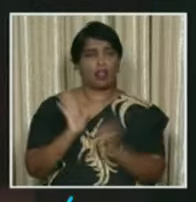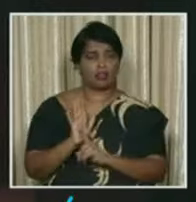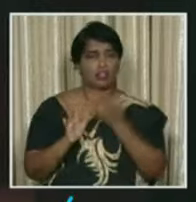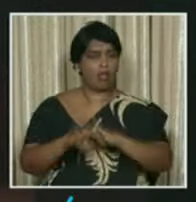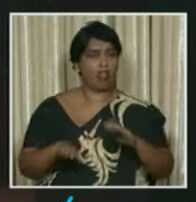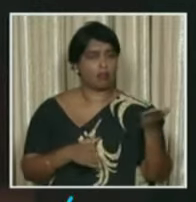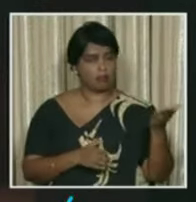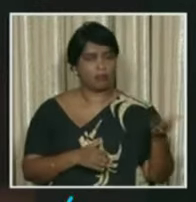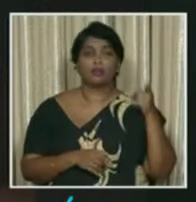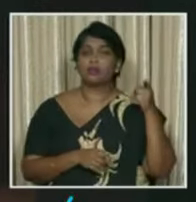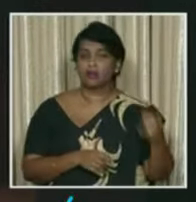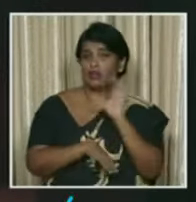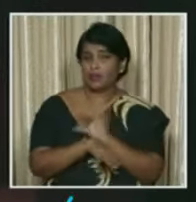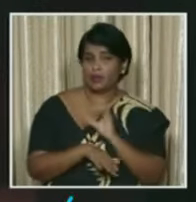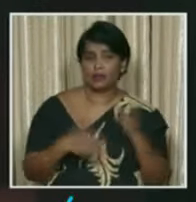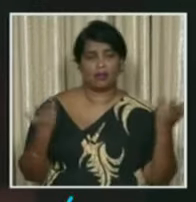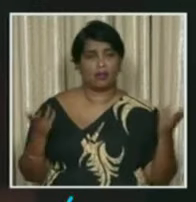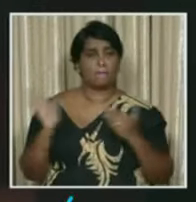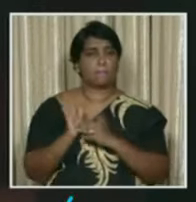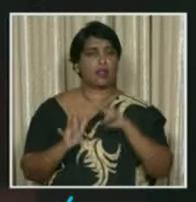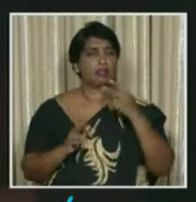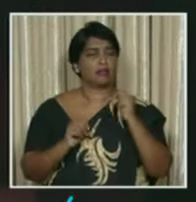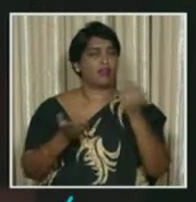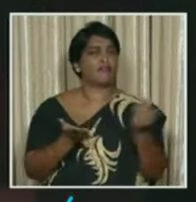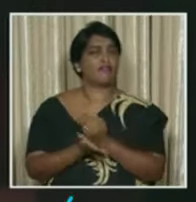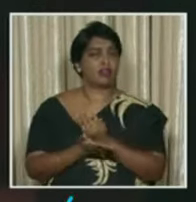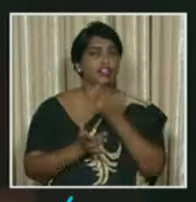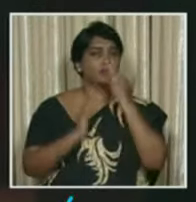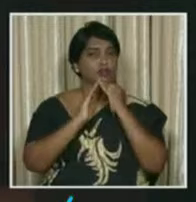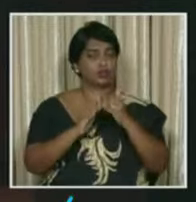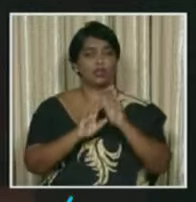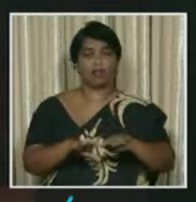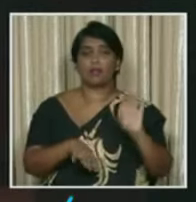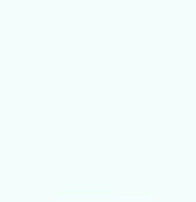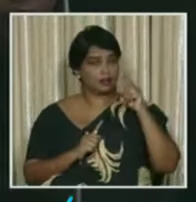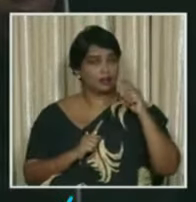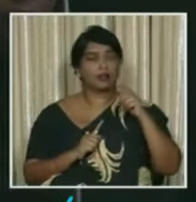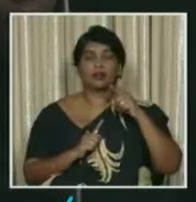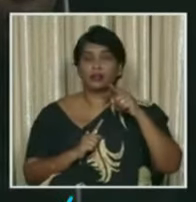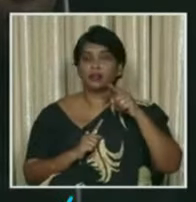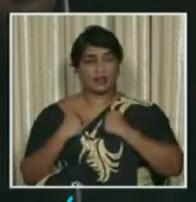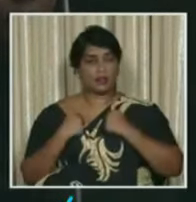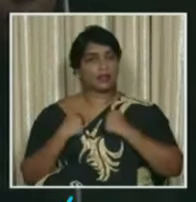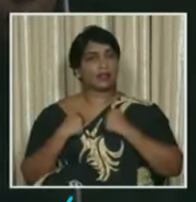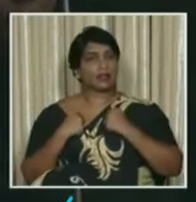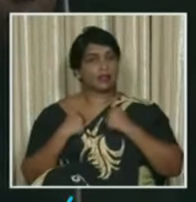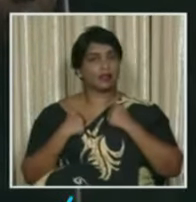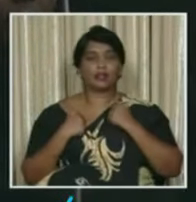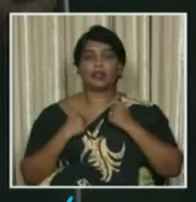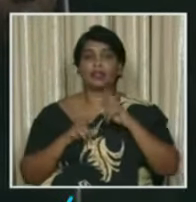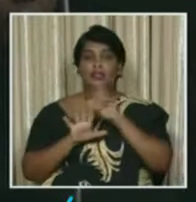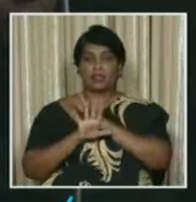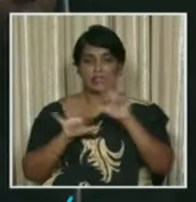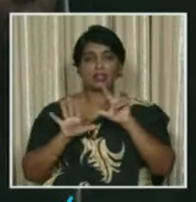දූ දරුවන් ඉන්නවා. ඒ අයට පරිගණක නැහැ. මිලියන 250 වෙන් කරන්න පුළන්නේ පාසල් වල පරිගණක ටික ලබා දෙන්න. ජනාධිපතිතුමා 18 වෙනිදා